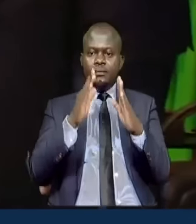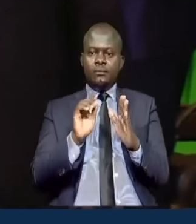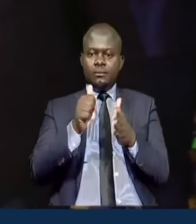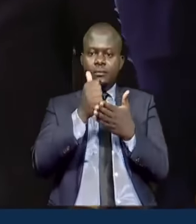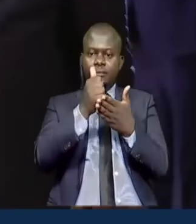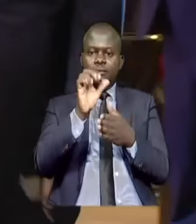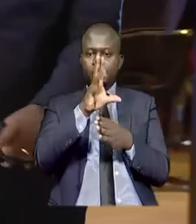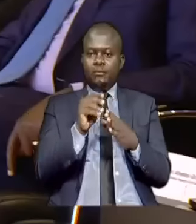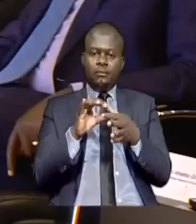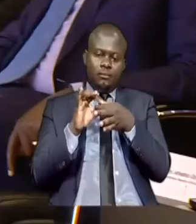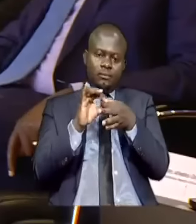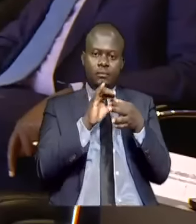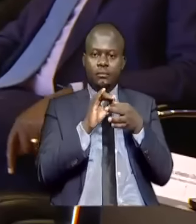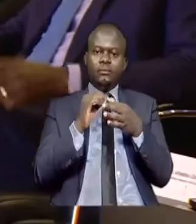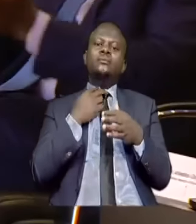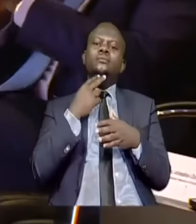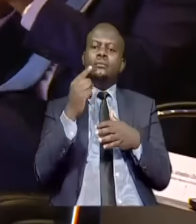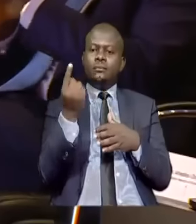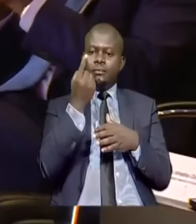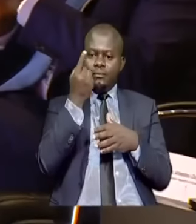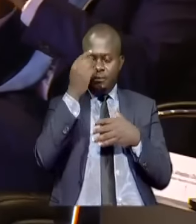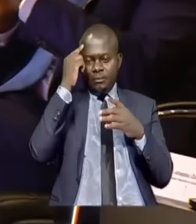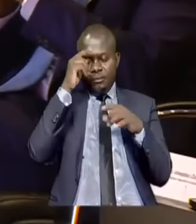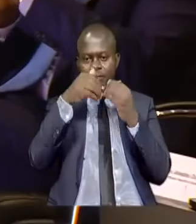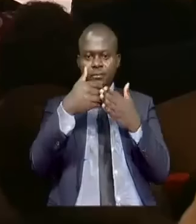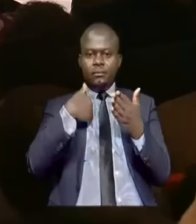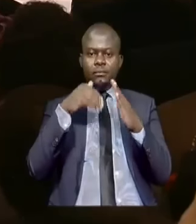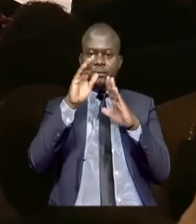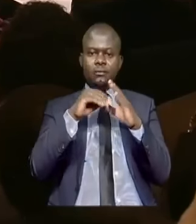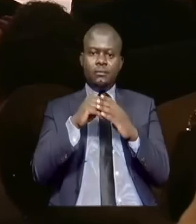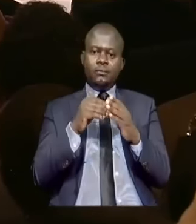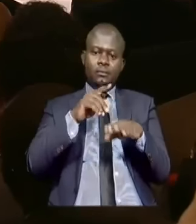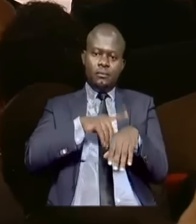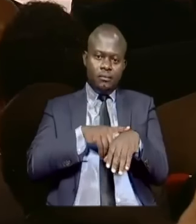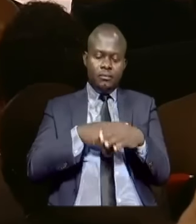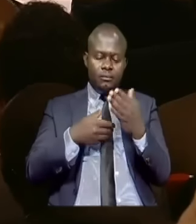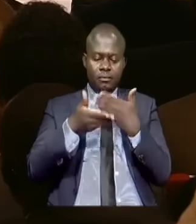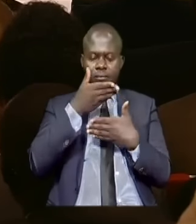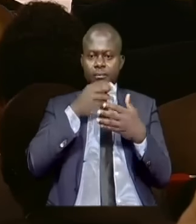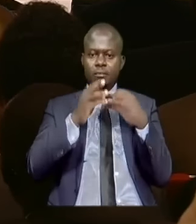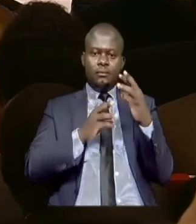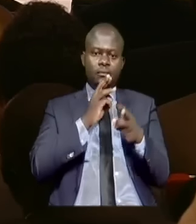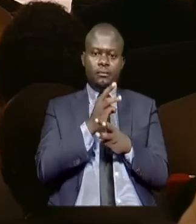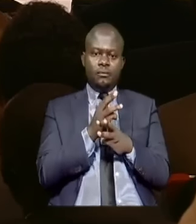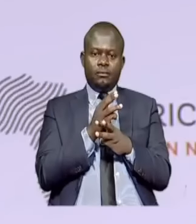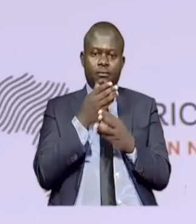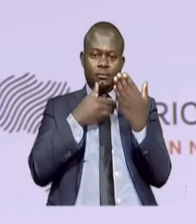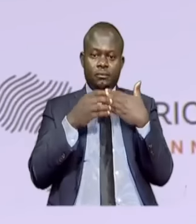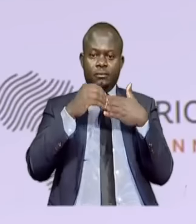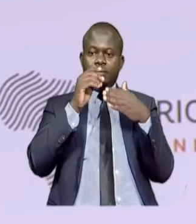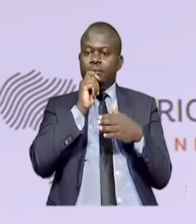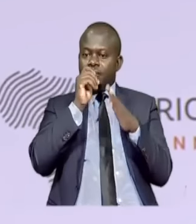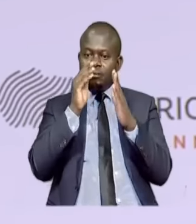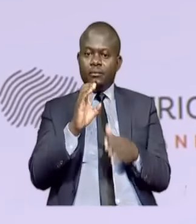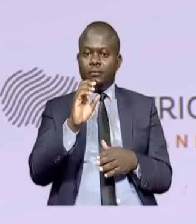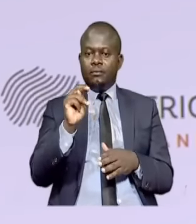Afurika kunga ubumwe no kugira ijwi rimwe hagamijwe kugira uruhare n'umwanya ku meza aganirwa ibibazo by'isi ni ikiganiro cyari cyowe n'umunyamakuru